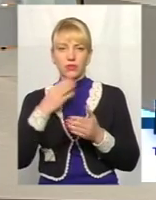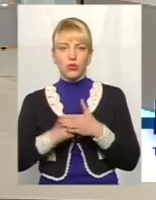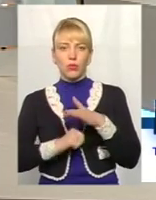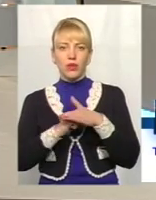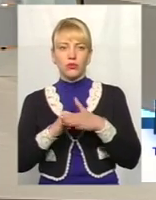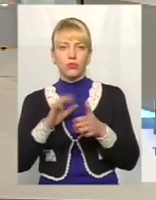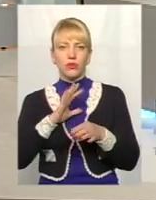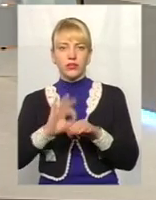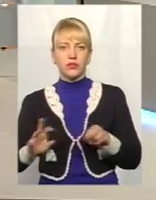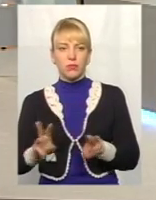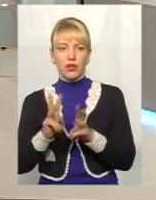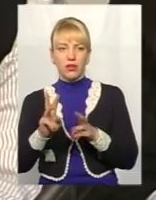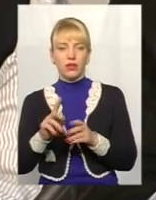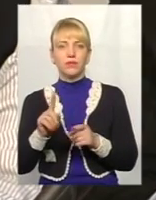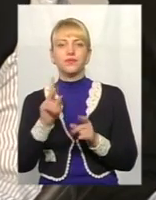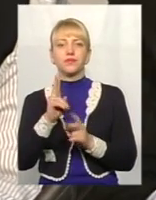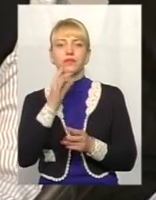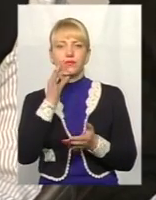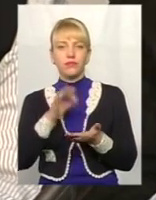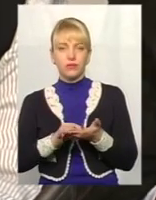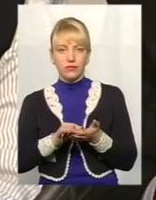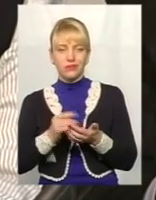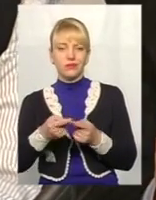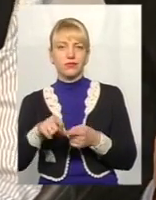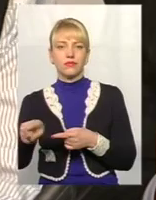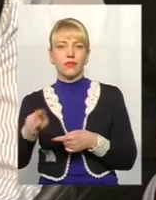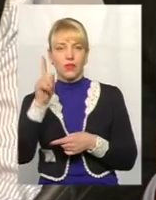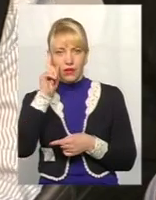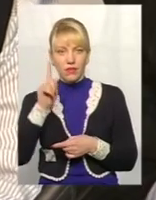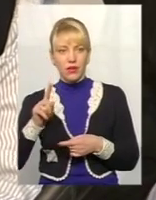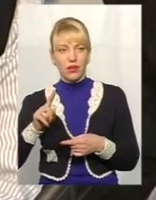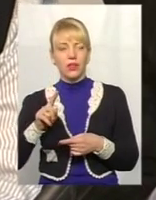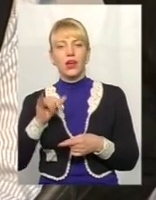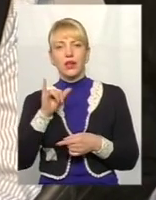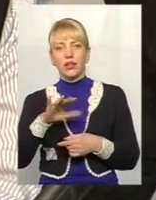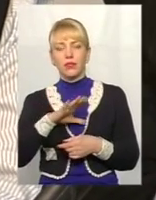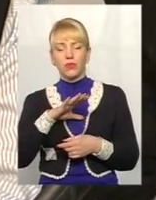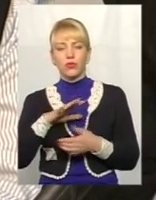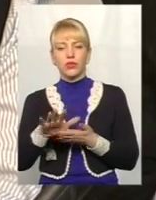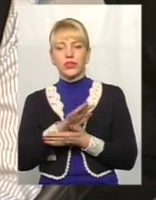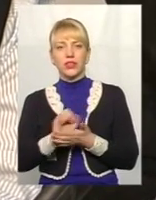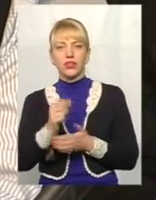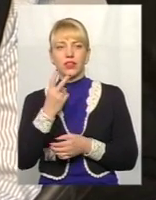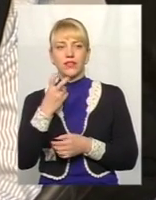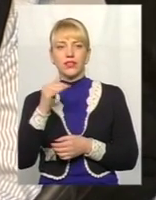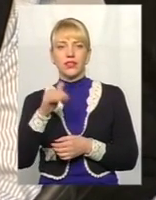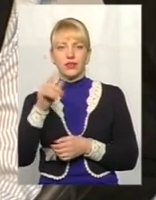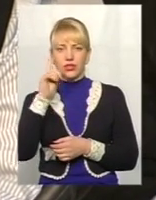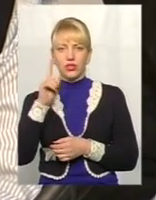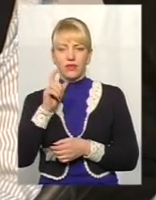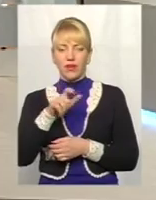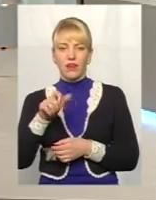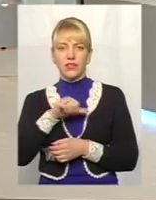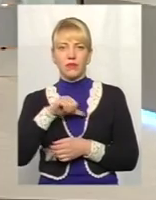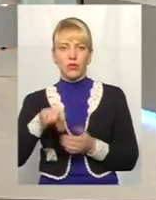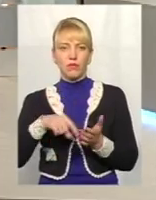спалена. Приписали це євреям, і за це було знищено 200 тисяч євреїв в самій